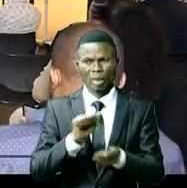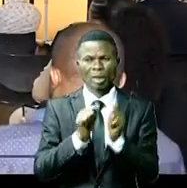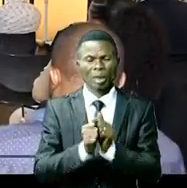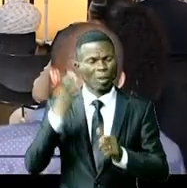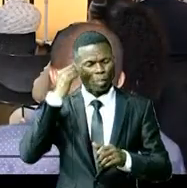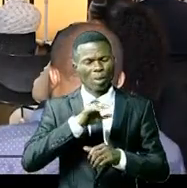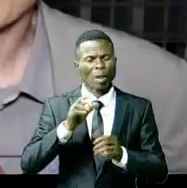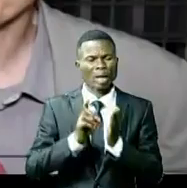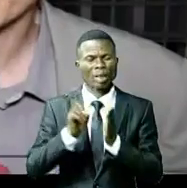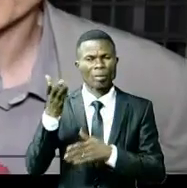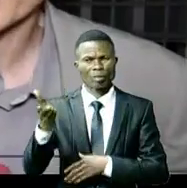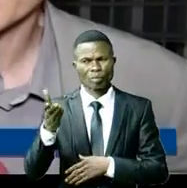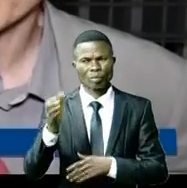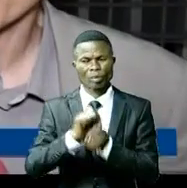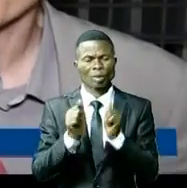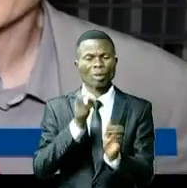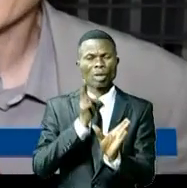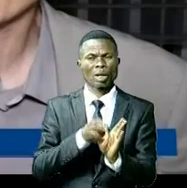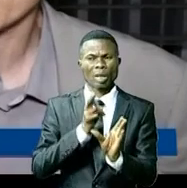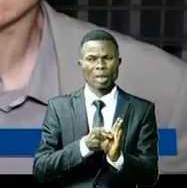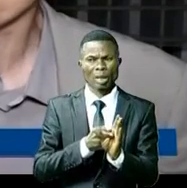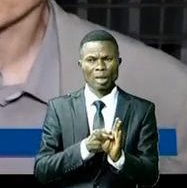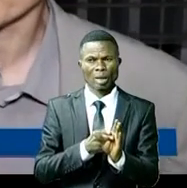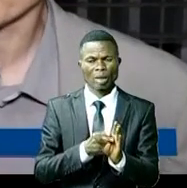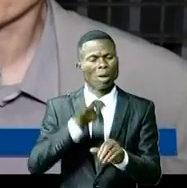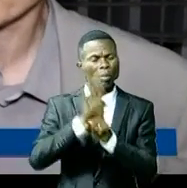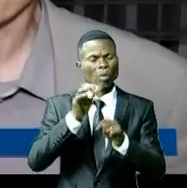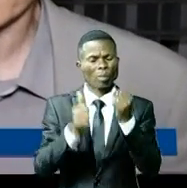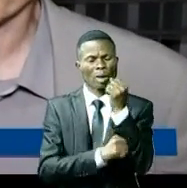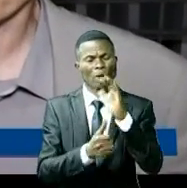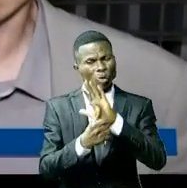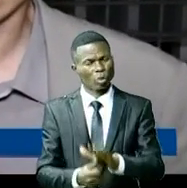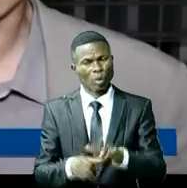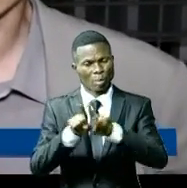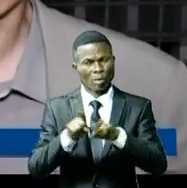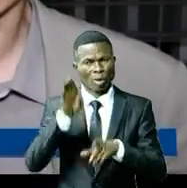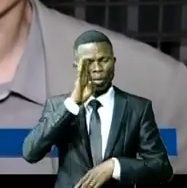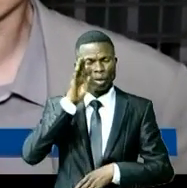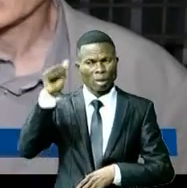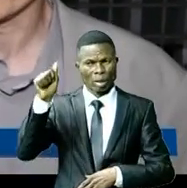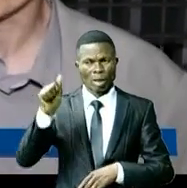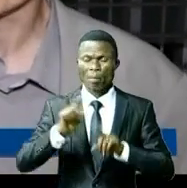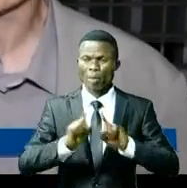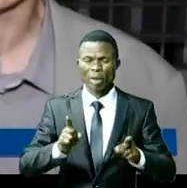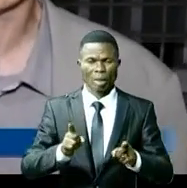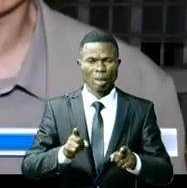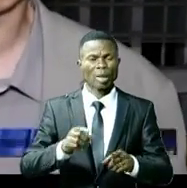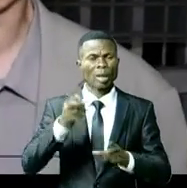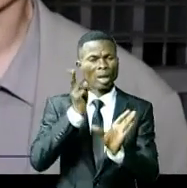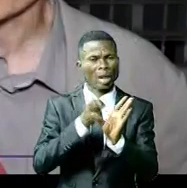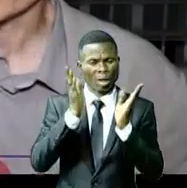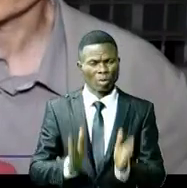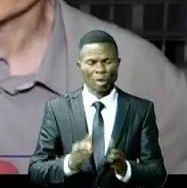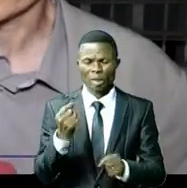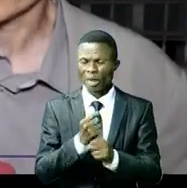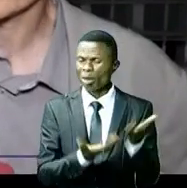pandémie de Covid-19. Cet aspect psychologique, il a malheureusement été négligé partout. Même en Belgique, les 6 premiers mois, personne n'en tenait compte, alors que le psychologue a aussi un